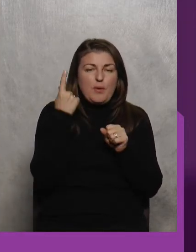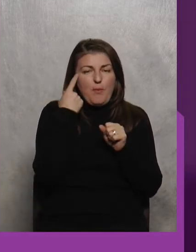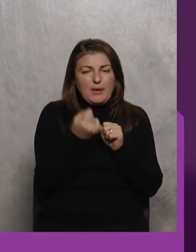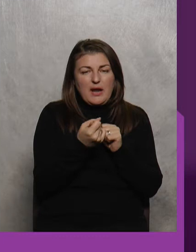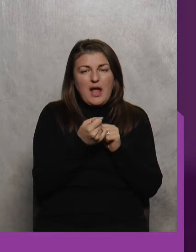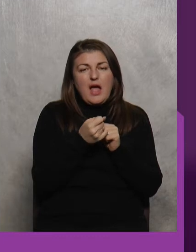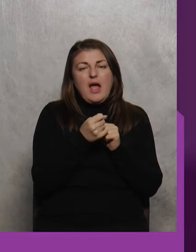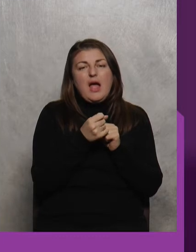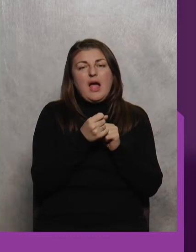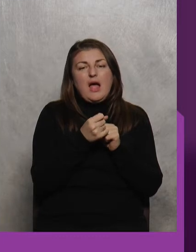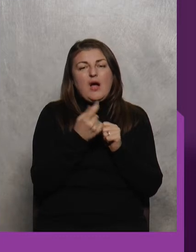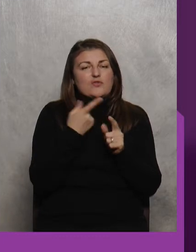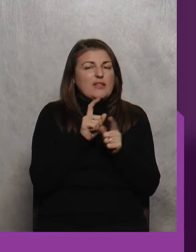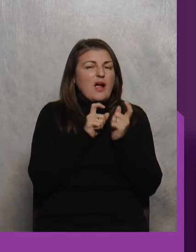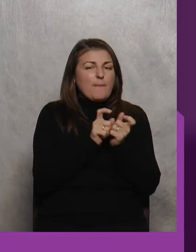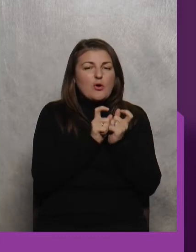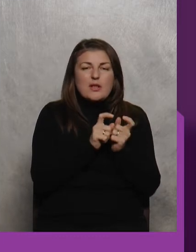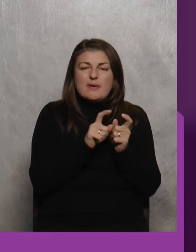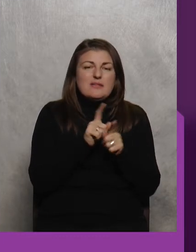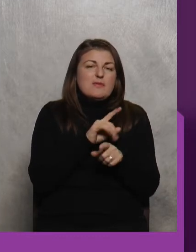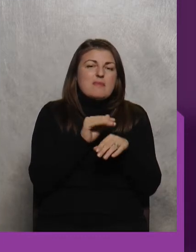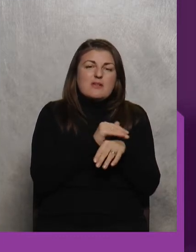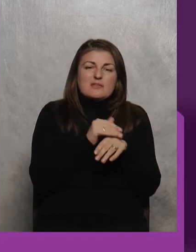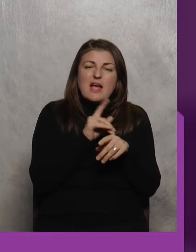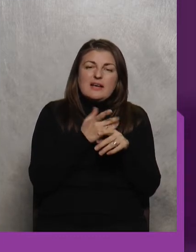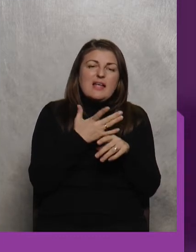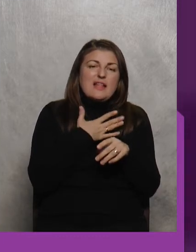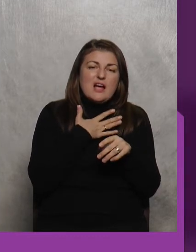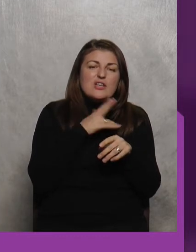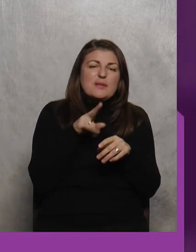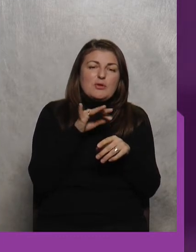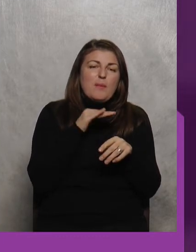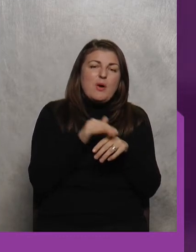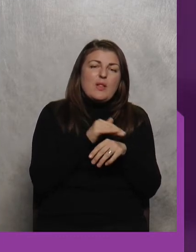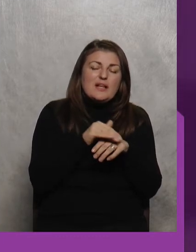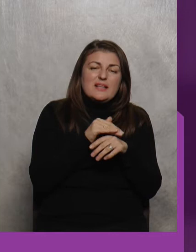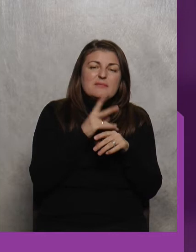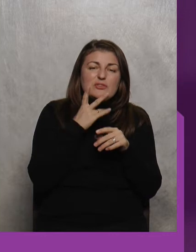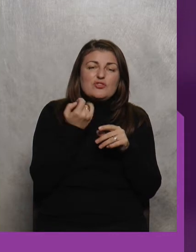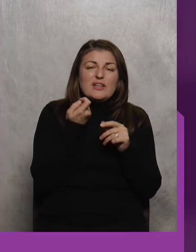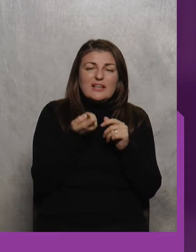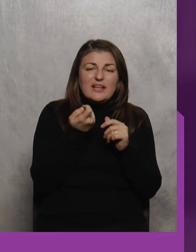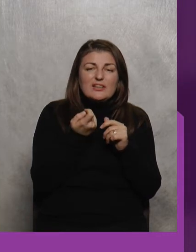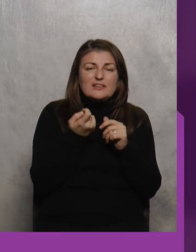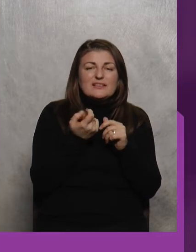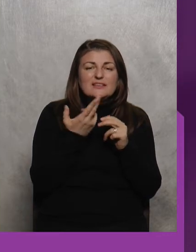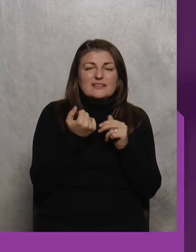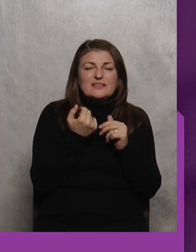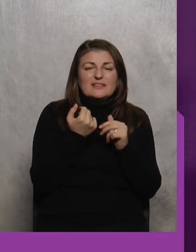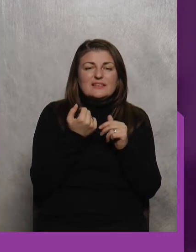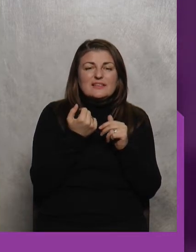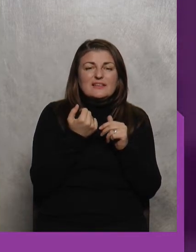попередження. Оце так боротьба пристрасті. Молодець, який наш Дмитро. І Ще трішечки, да,